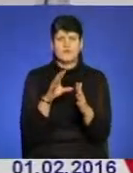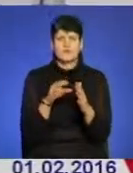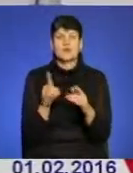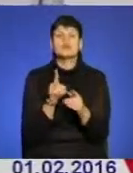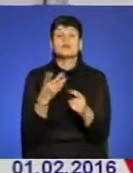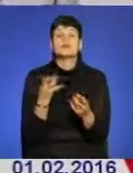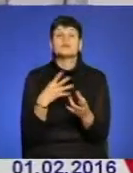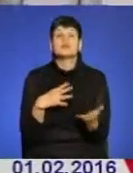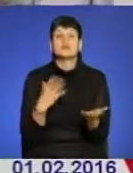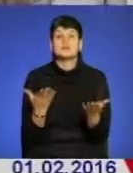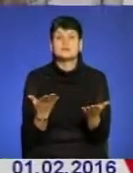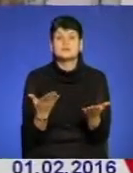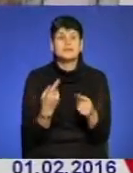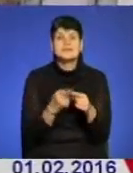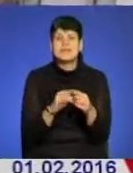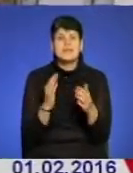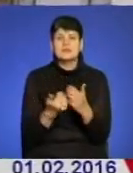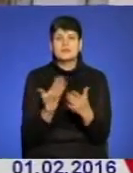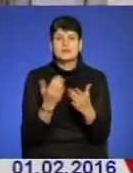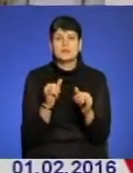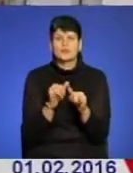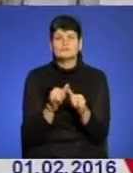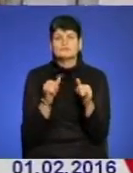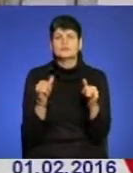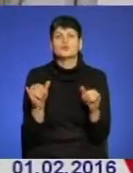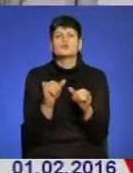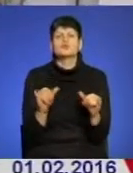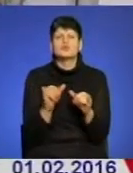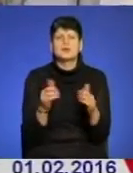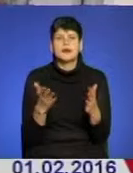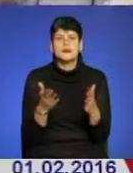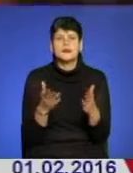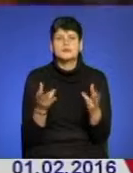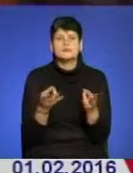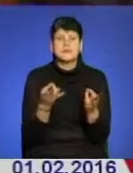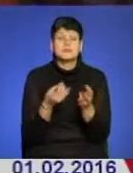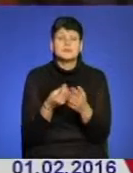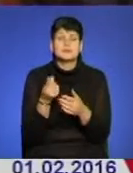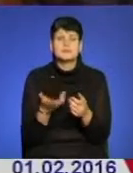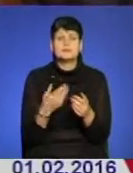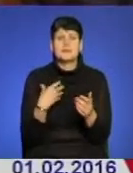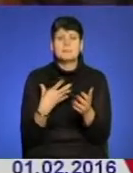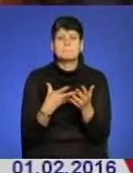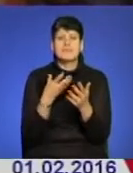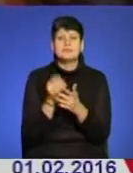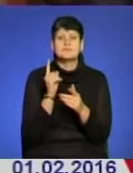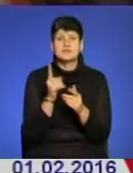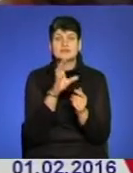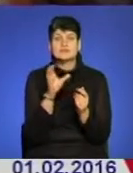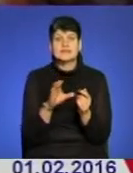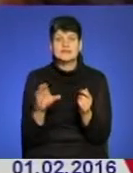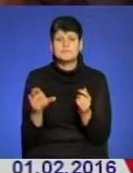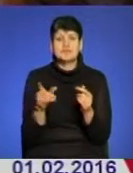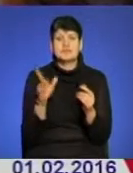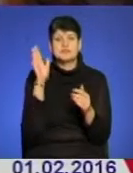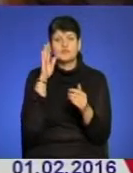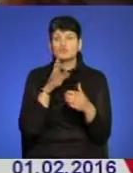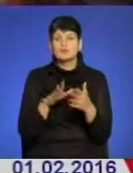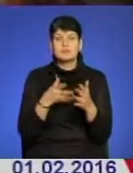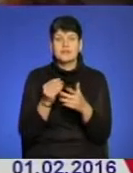для проведення повірки. Тернополяни, незважаючи на включення послуг повірки лічильників та абонентського обслуговування в нові тарифи,